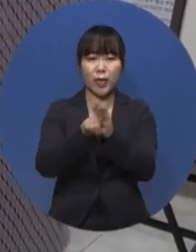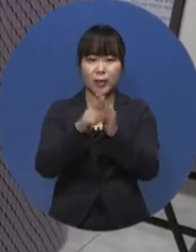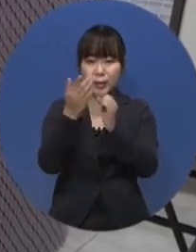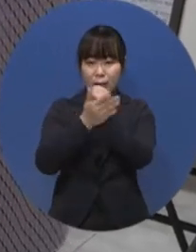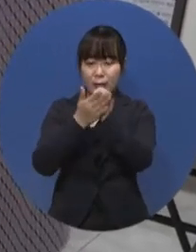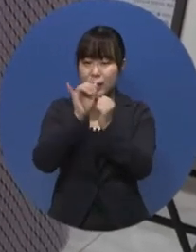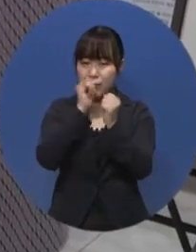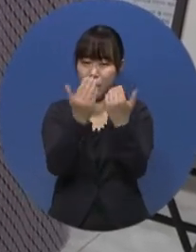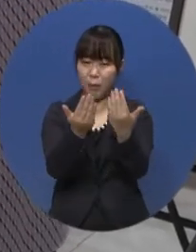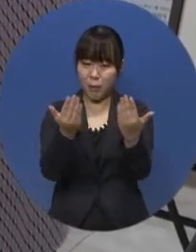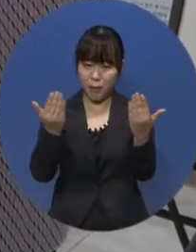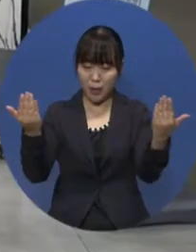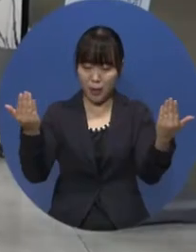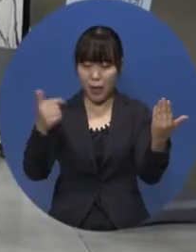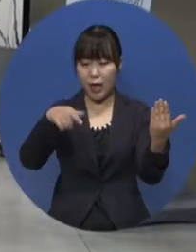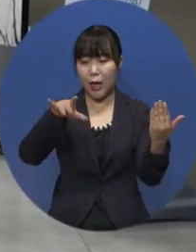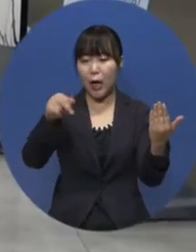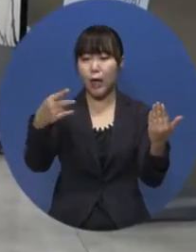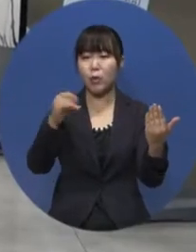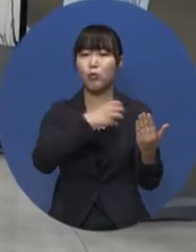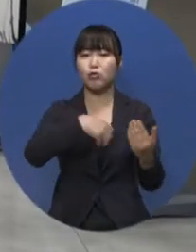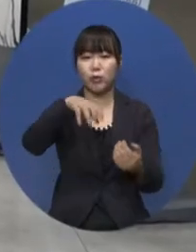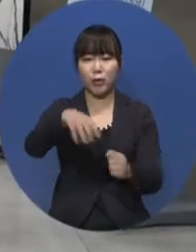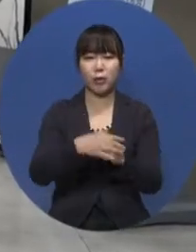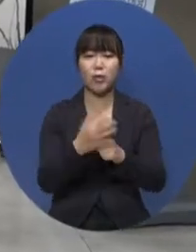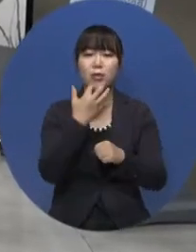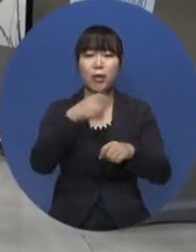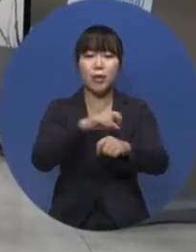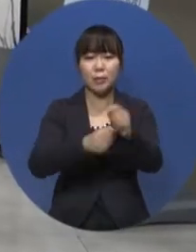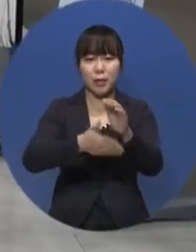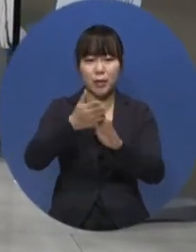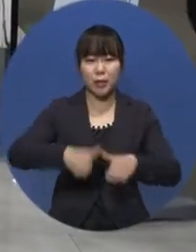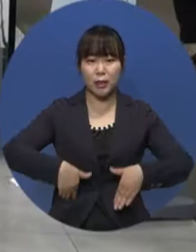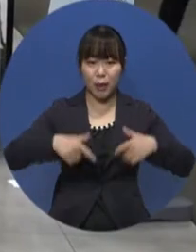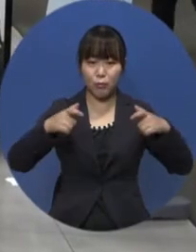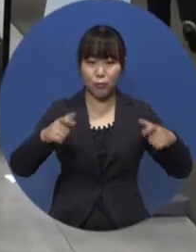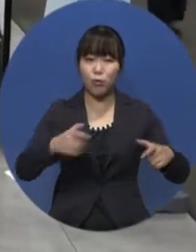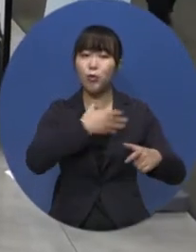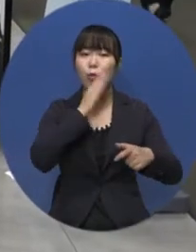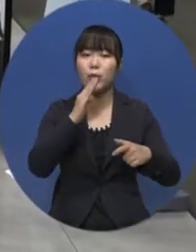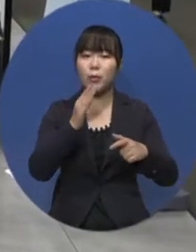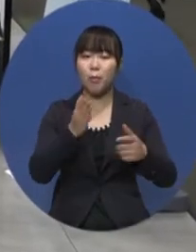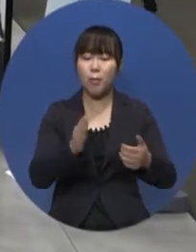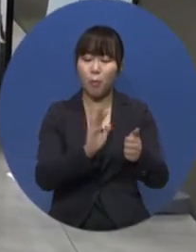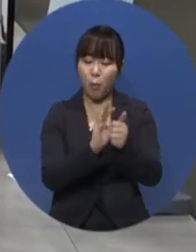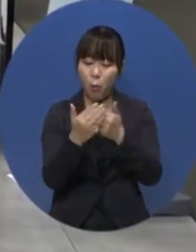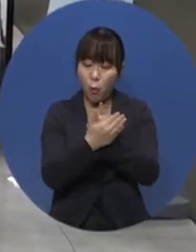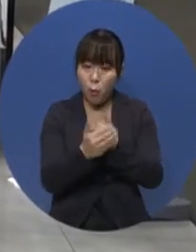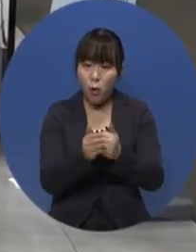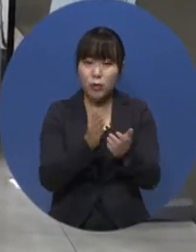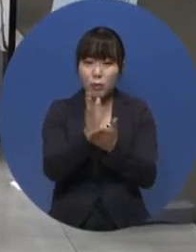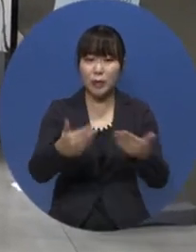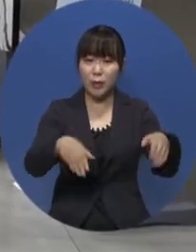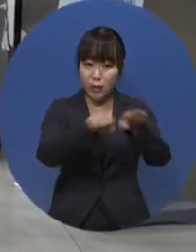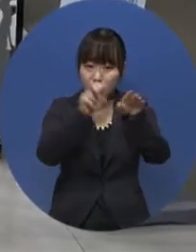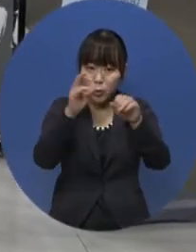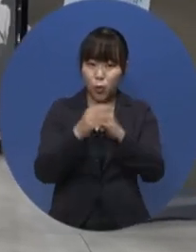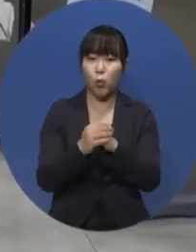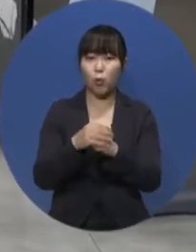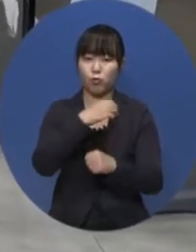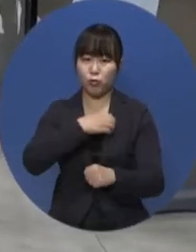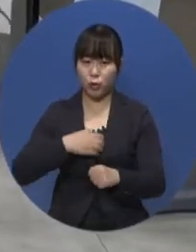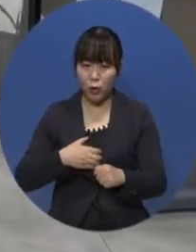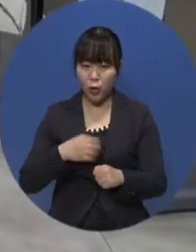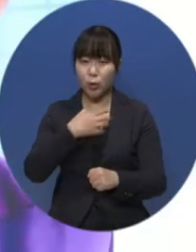있는 광동구청입니다. 서울특별시 남부노인보호전문기관과 광동구청이 노인